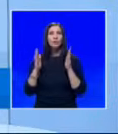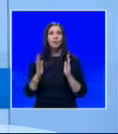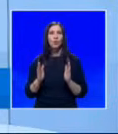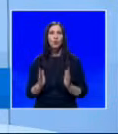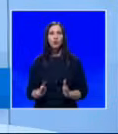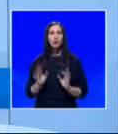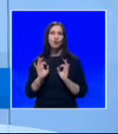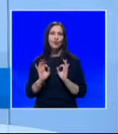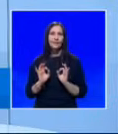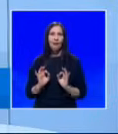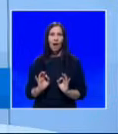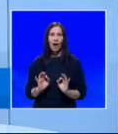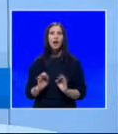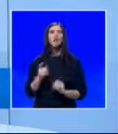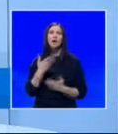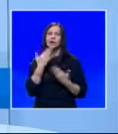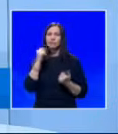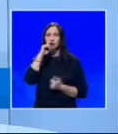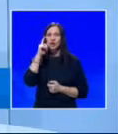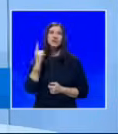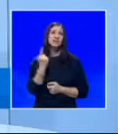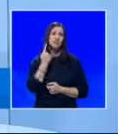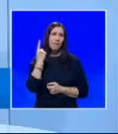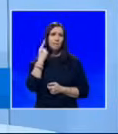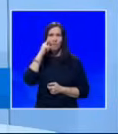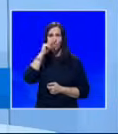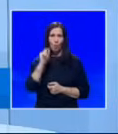Категорично е така, но това няма значение за самия Путин.